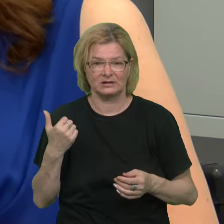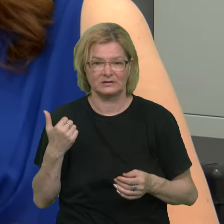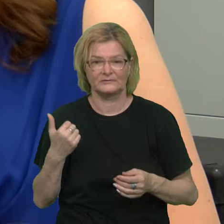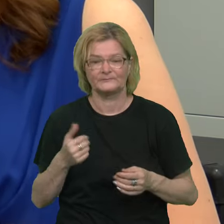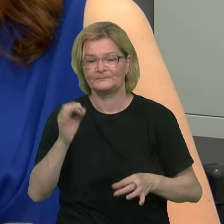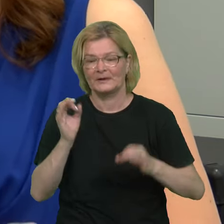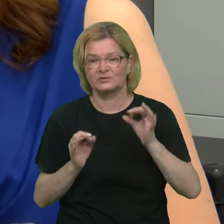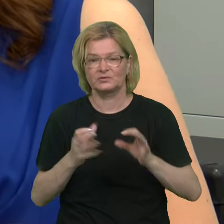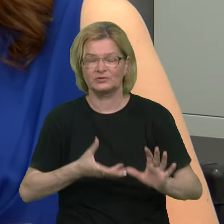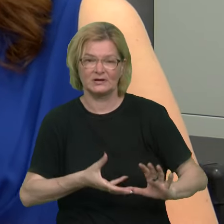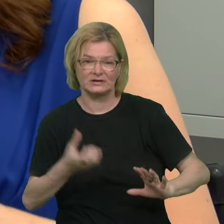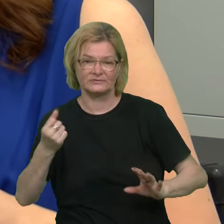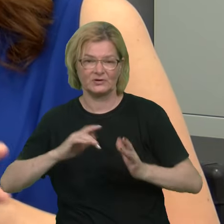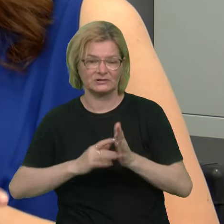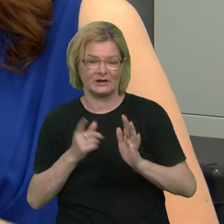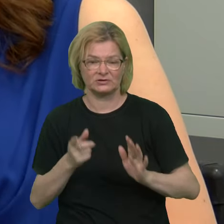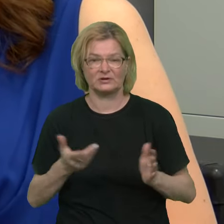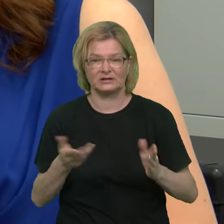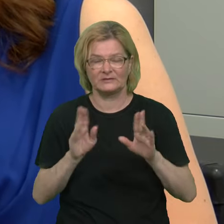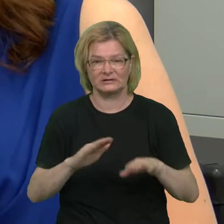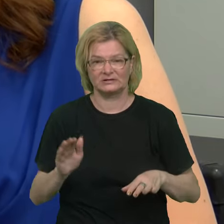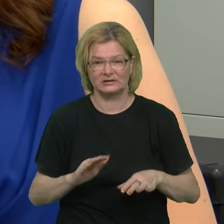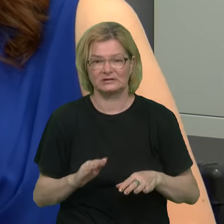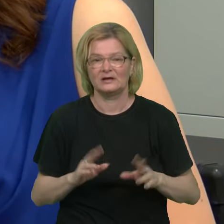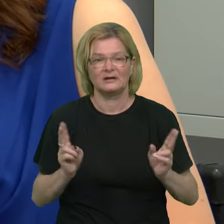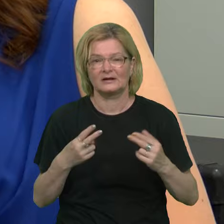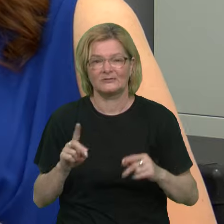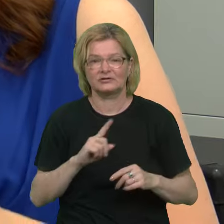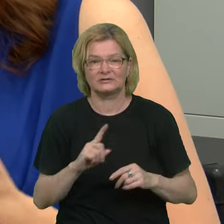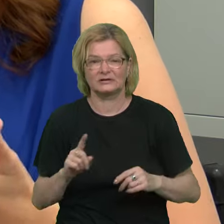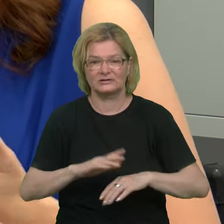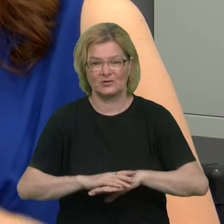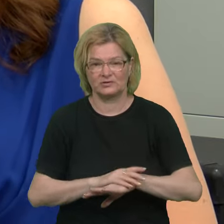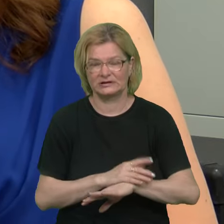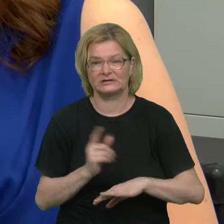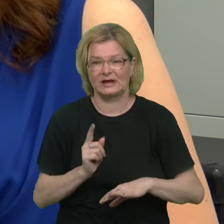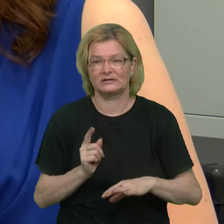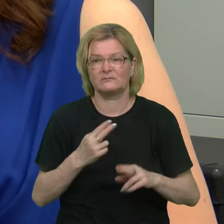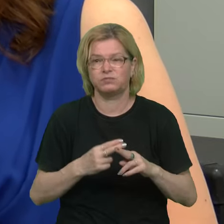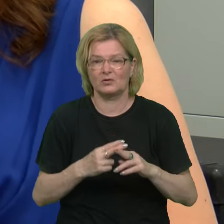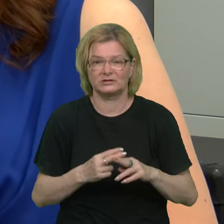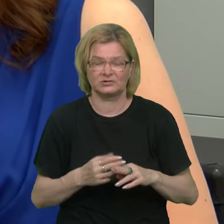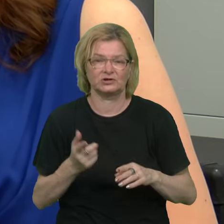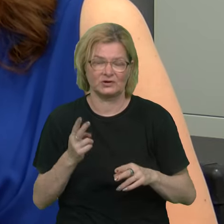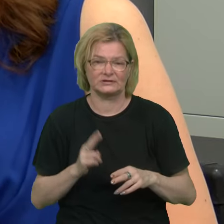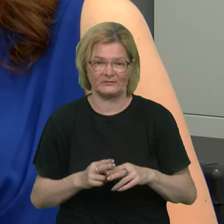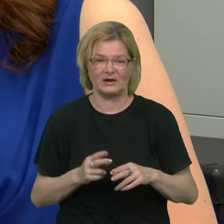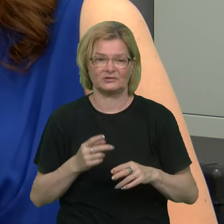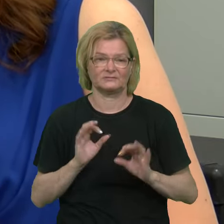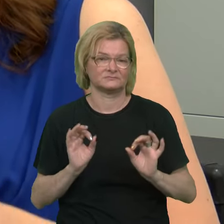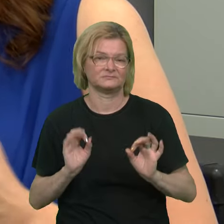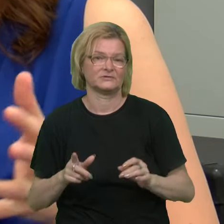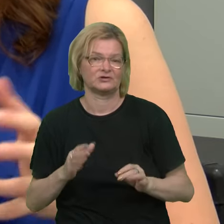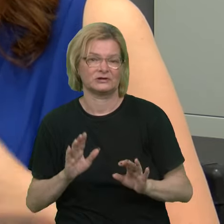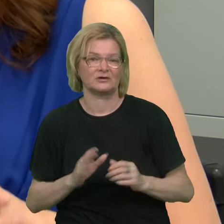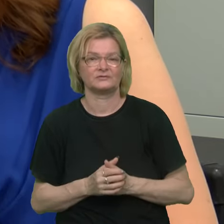bila moj stup koji me izvukao iz svega toga i kad imate dijete jednostavno ne možete ni da se osjetite ni jedne sekunde bolesnom i to je